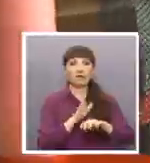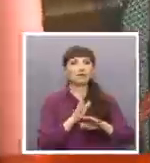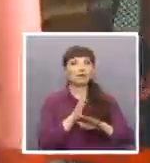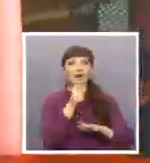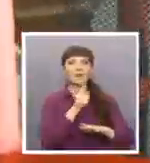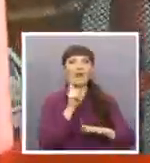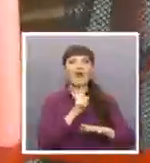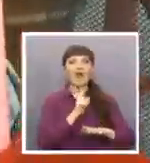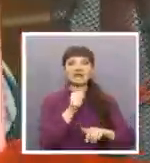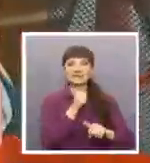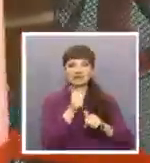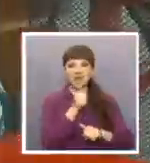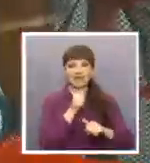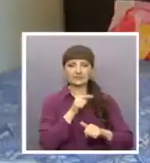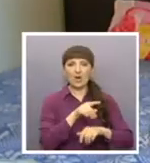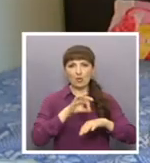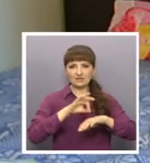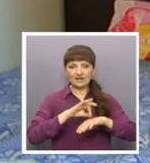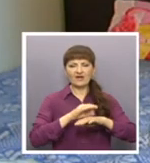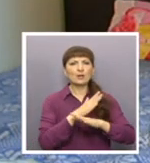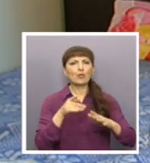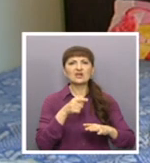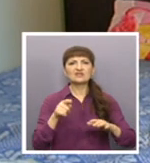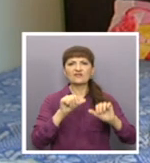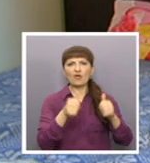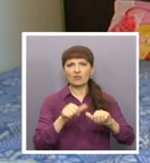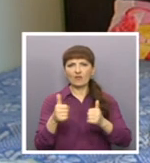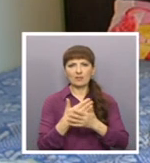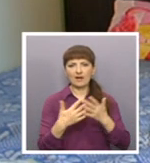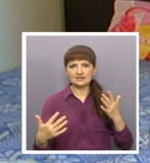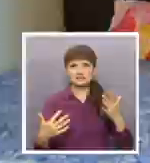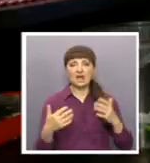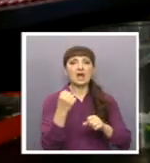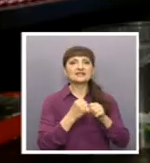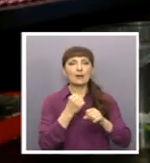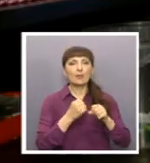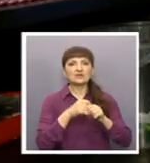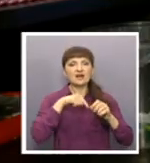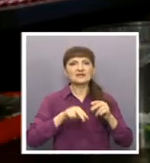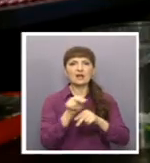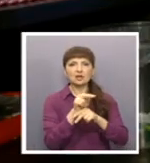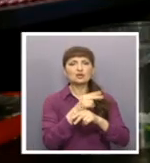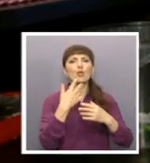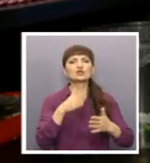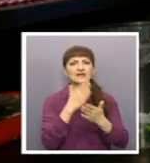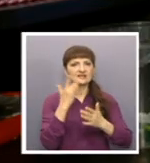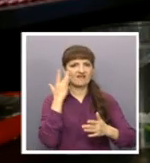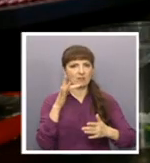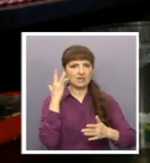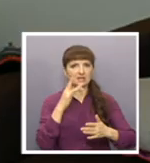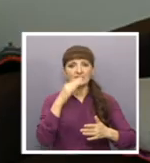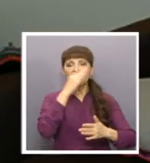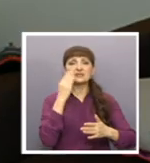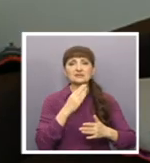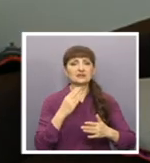проходят испытания. У гена муковисцидоза более 1000 вариантов мутации. Разработки по генной терапии уже ведутся в США. Родители